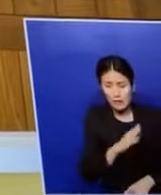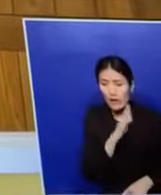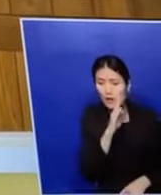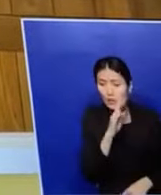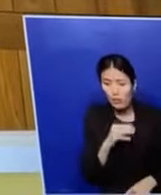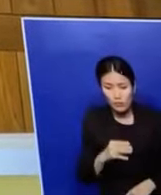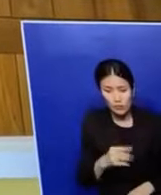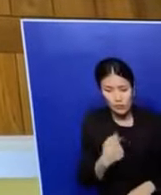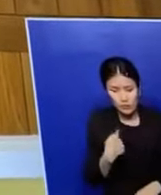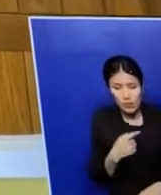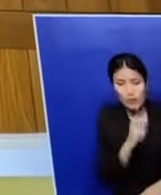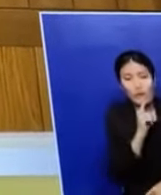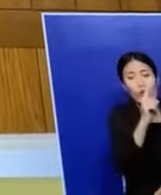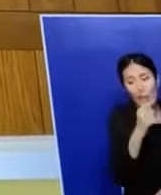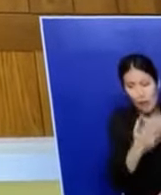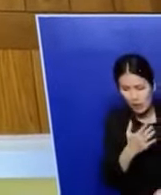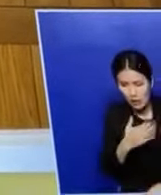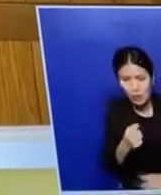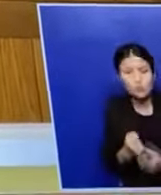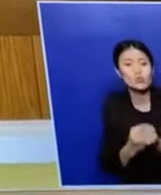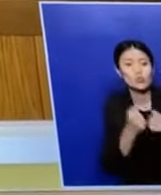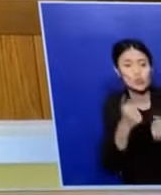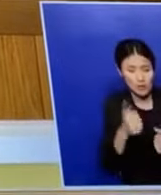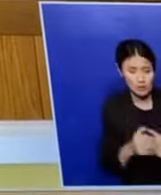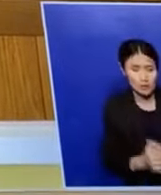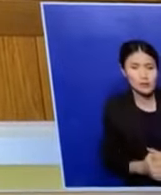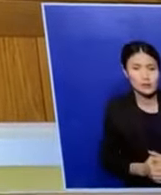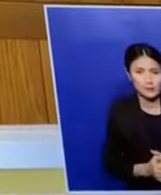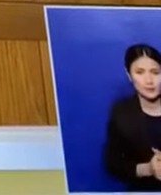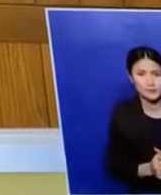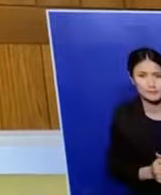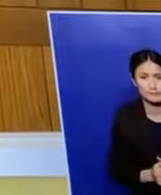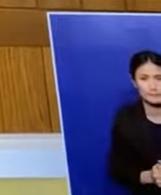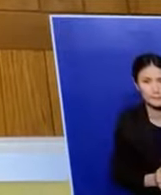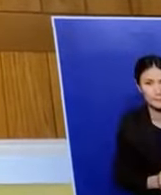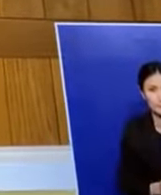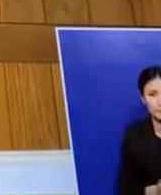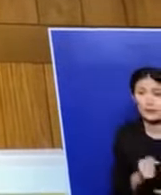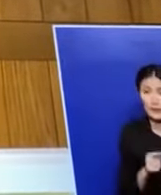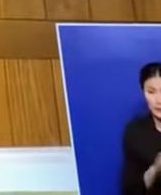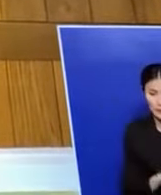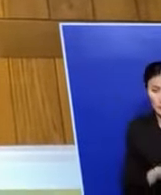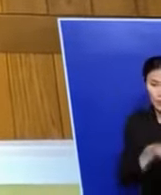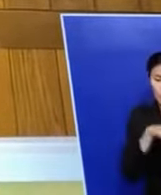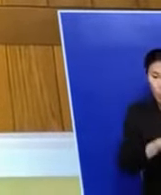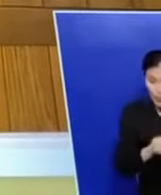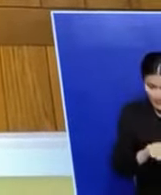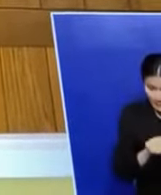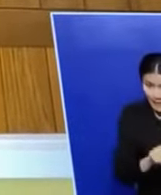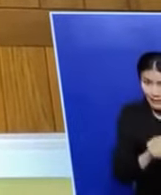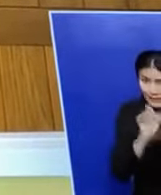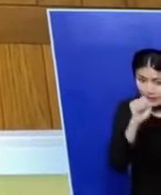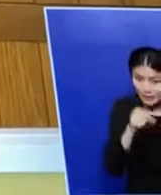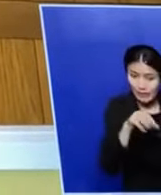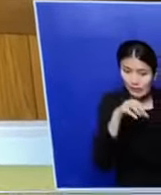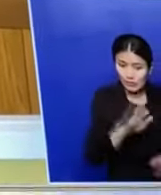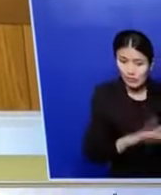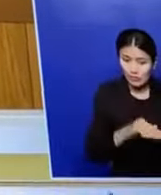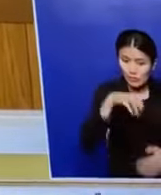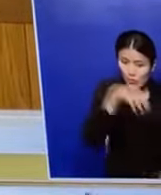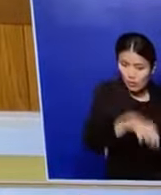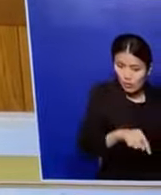าทกันก็แล้วกันนะในส่วนตรงนี้นี้ถ้าผมไม่เอาจริงแล้วผมจะตั้งทำไมครับกองบัญชาการตำรวจสืบสวนสอบส